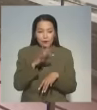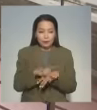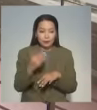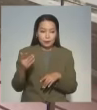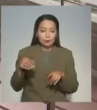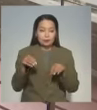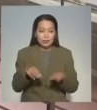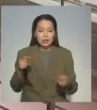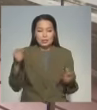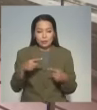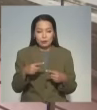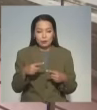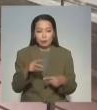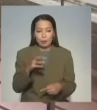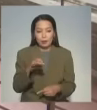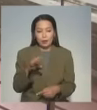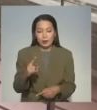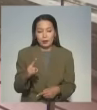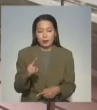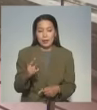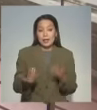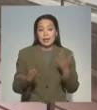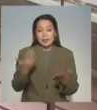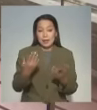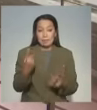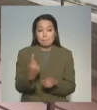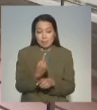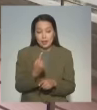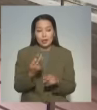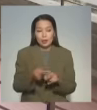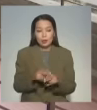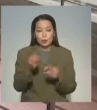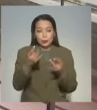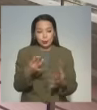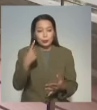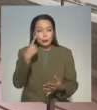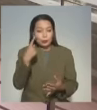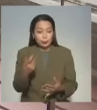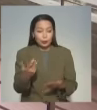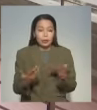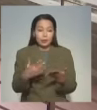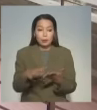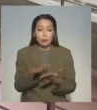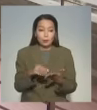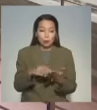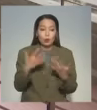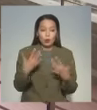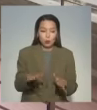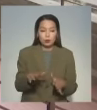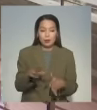принимают соответствующие меры. То есть если первый раз, это получается предупреждение, если повторно, уже